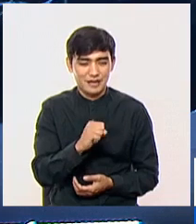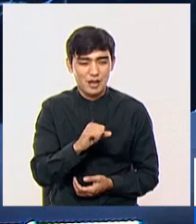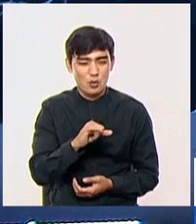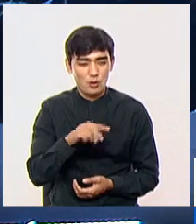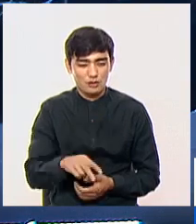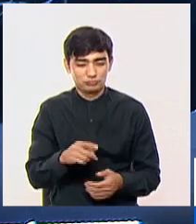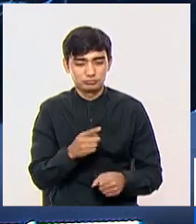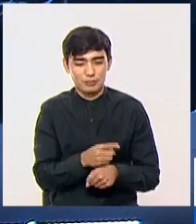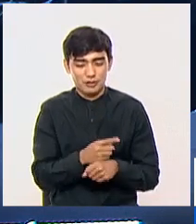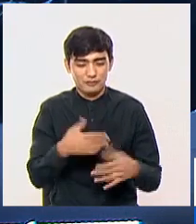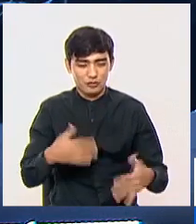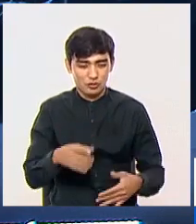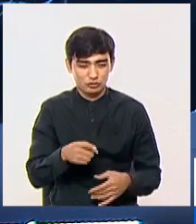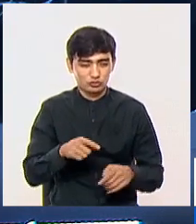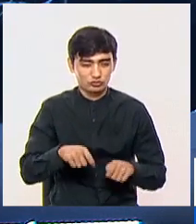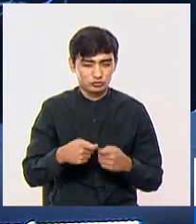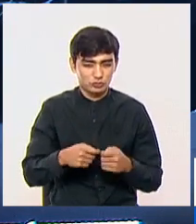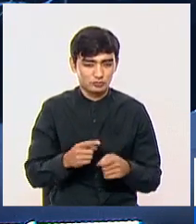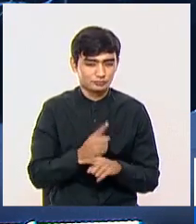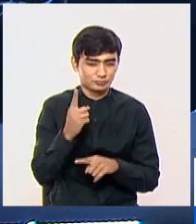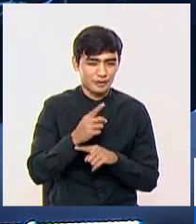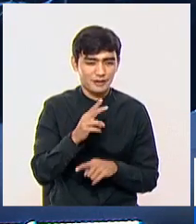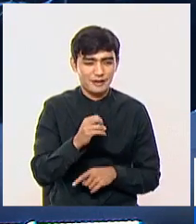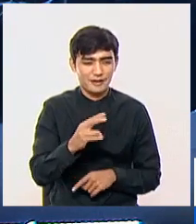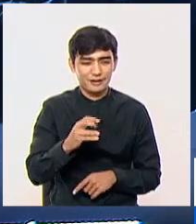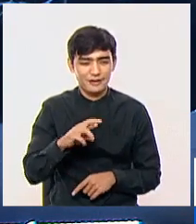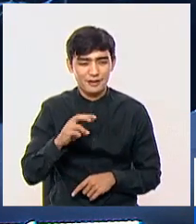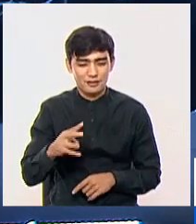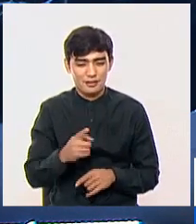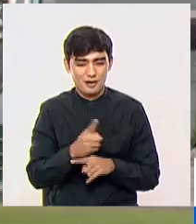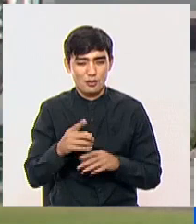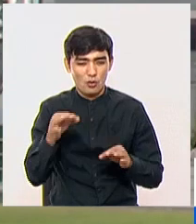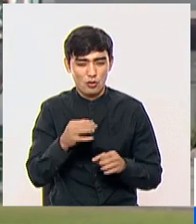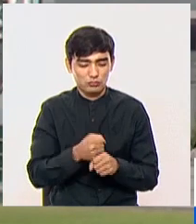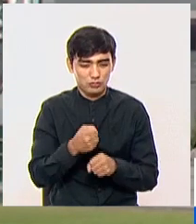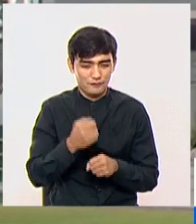меры в ответ на участившиеся запуски Пхеньяном баллистических ракет.